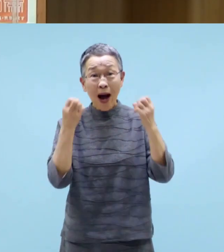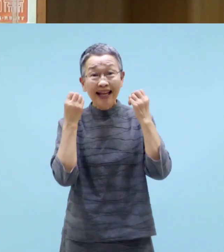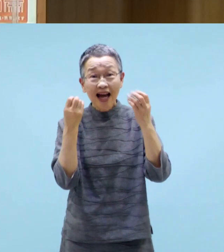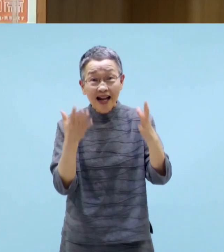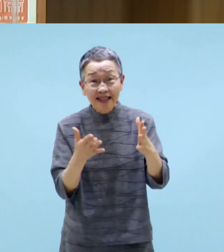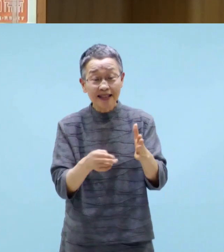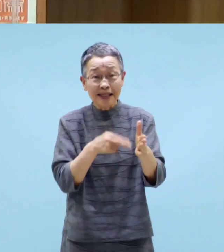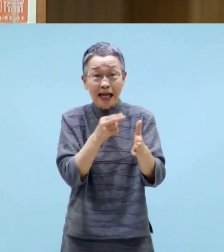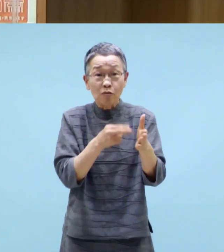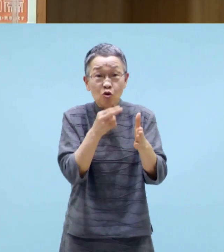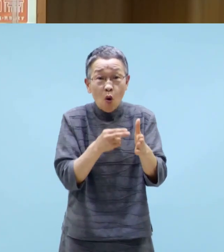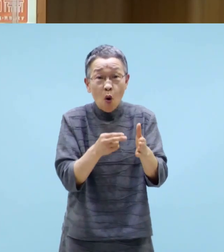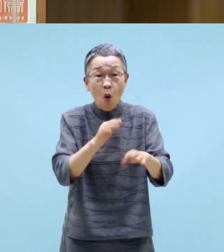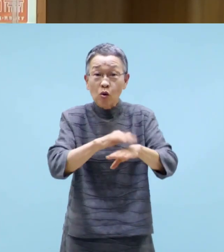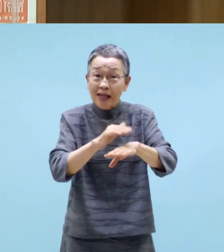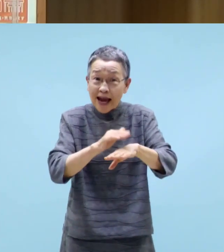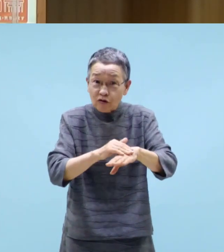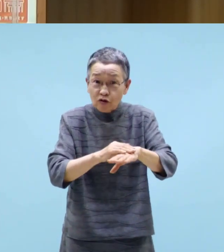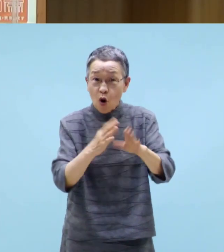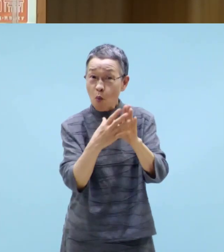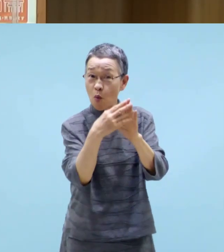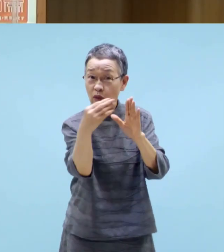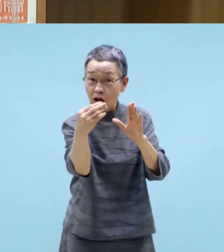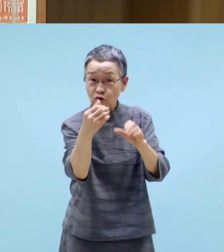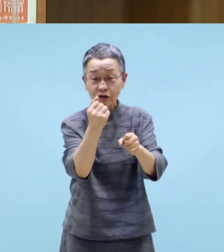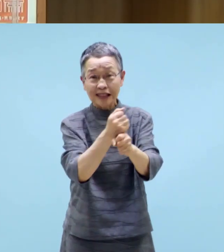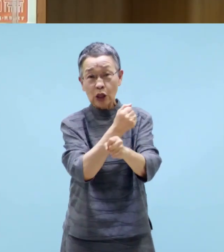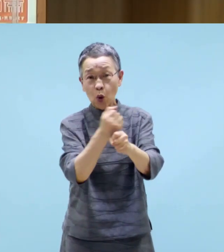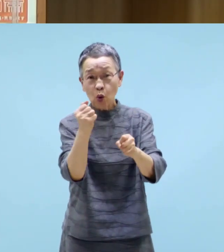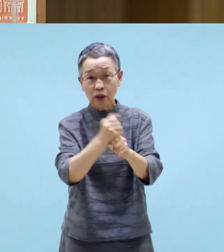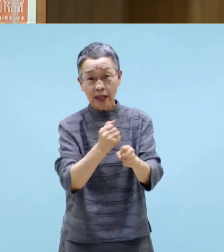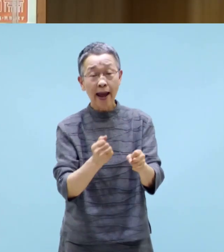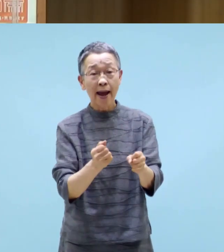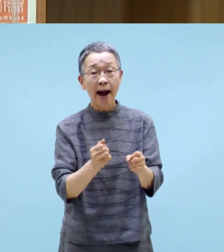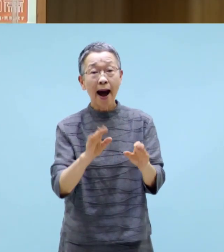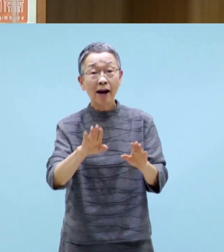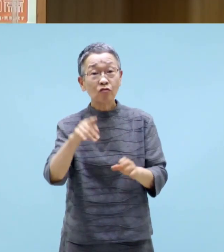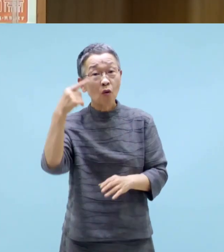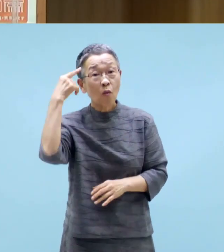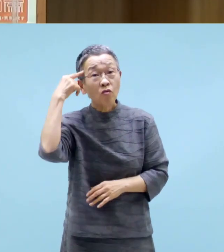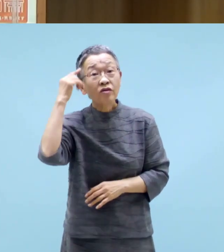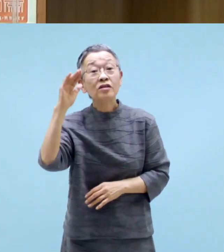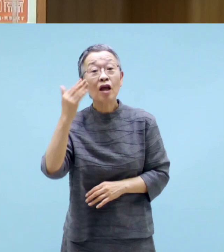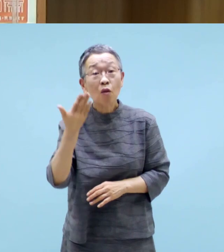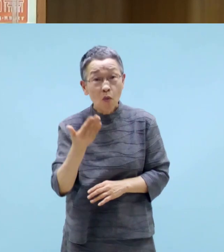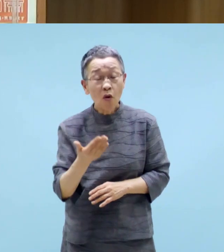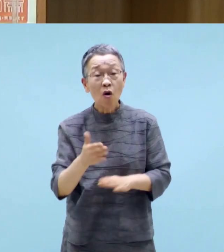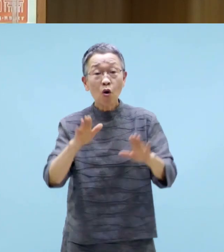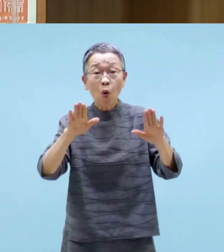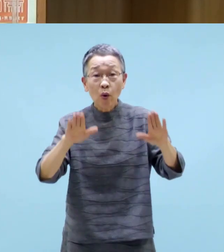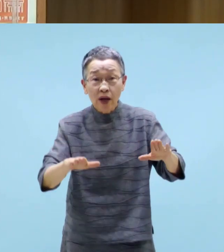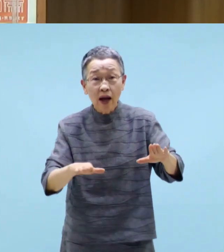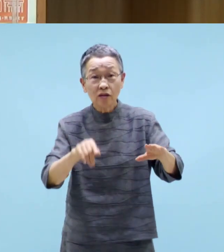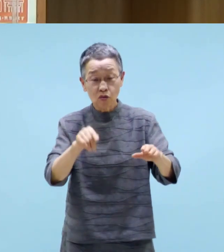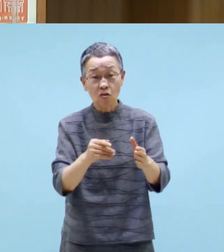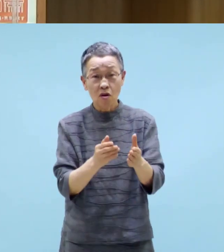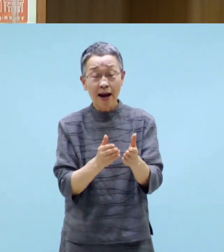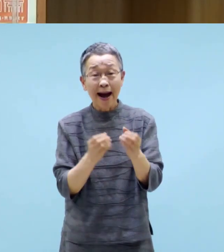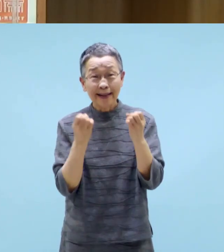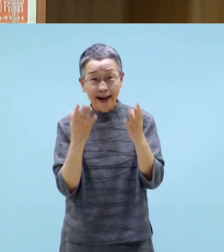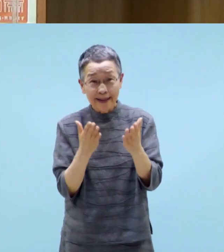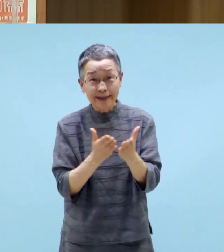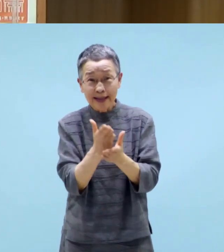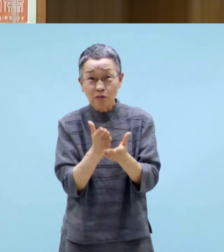のモデル事業としてやられていると思うんですけれども、今回その停止というところの基準が出てきているん